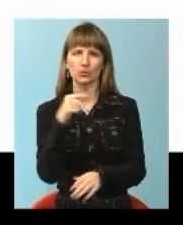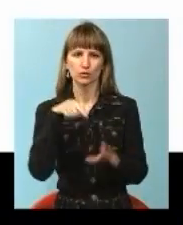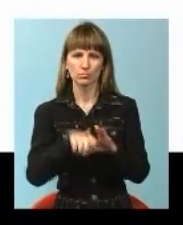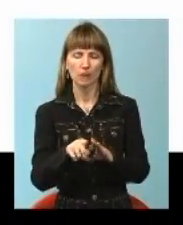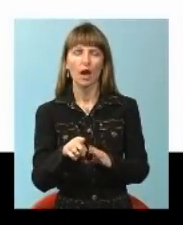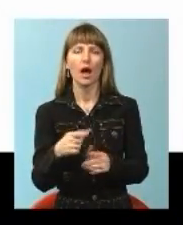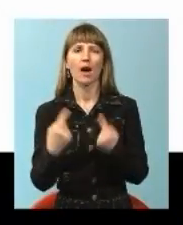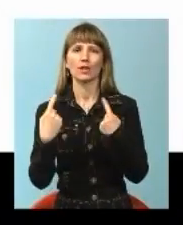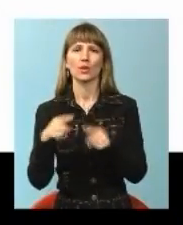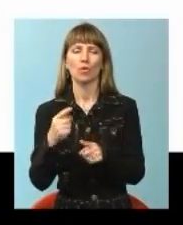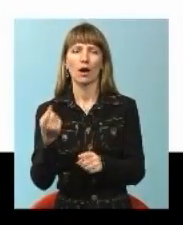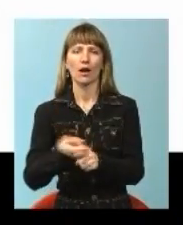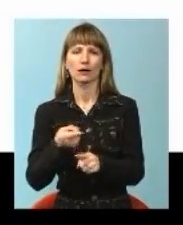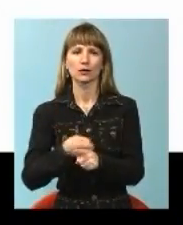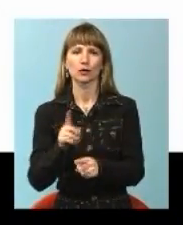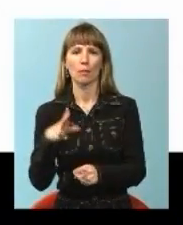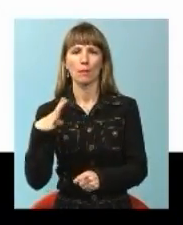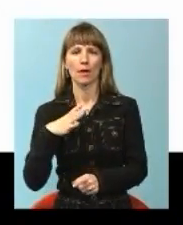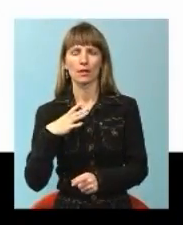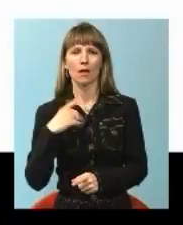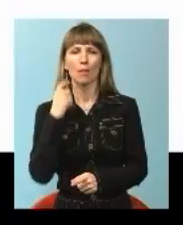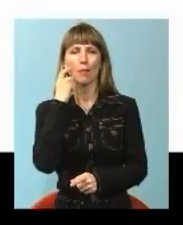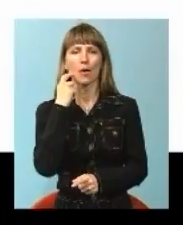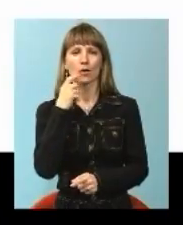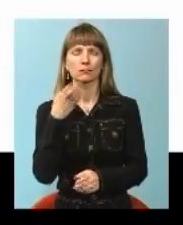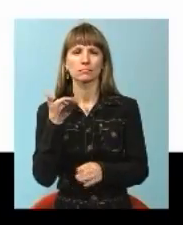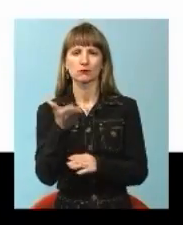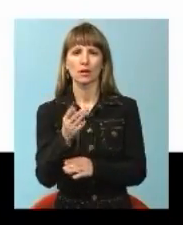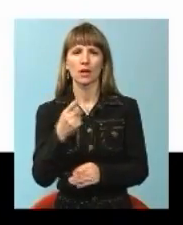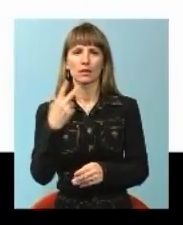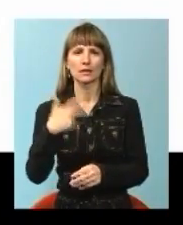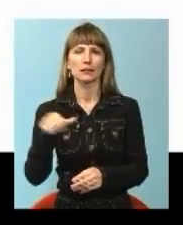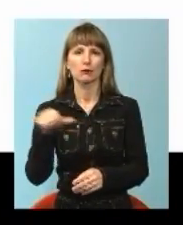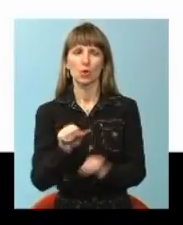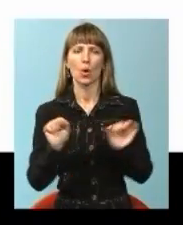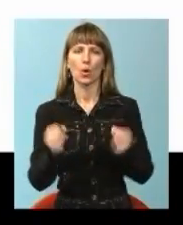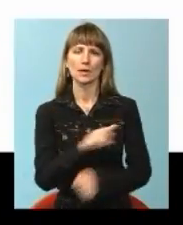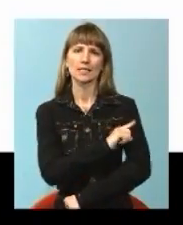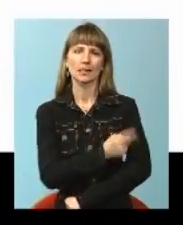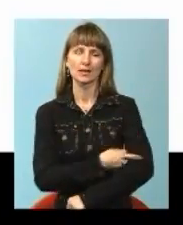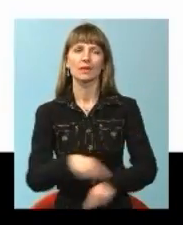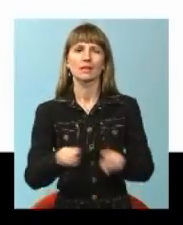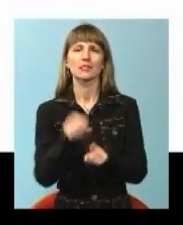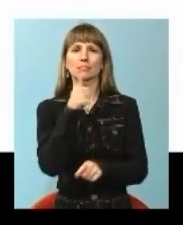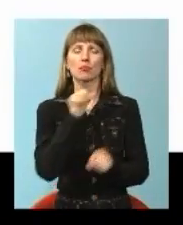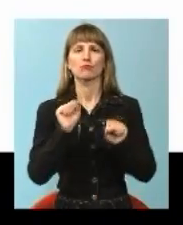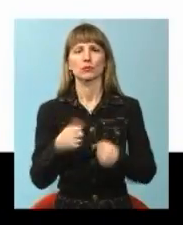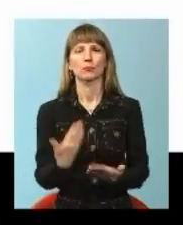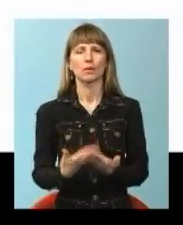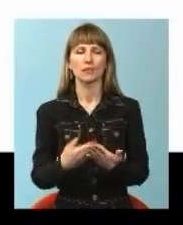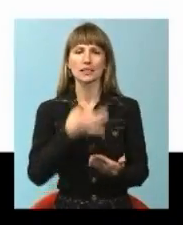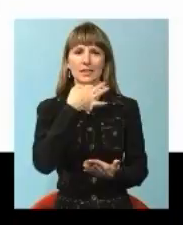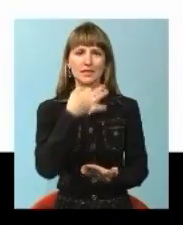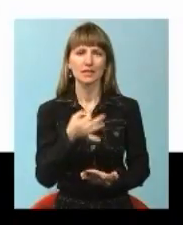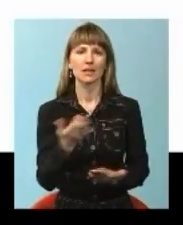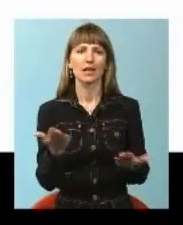в той час як інша картоплина, що була в морозильній камері півгодини, охолола значно сильніше. Таким чином можна приблизно